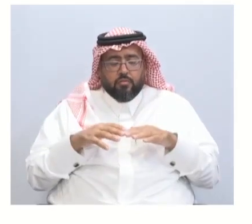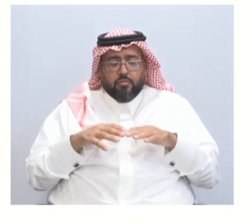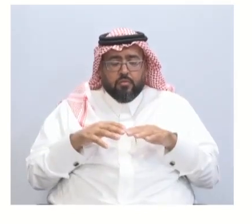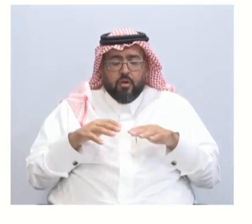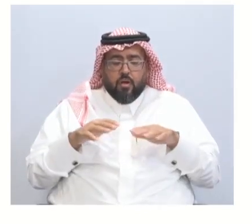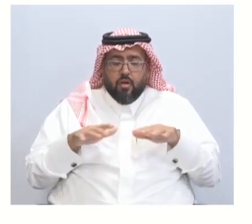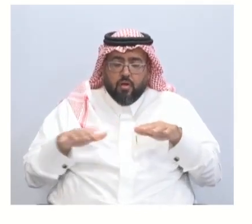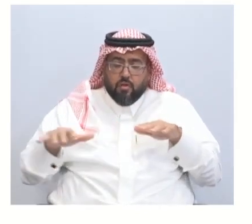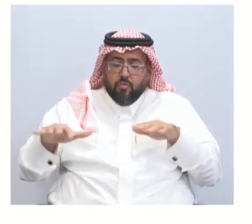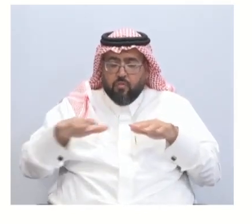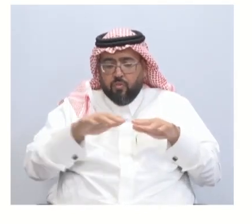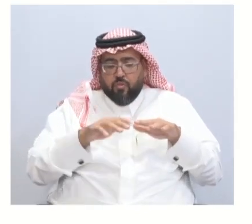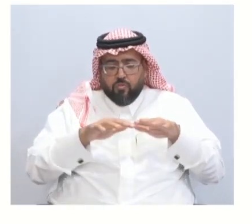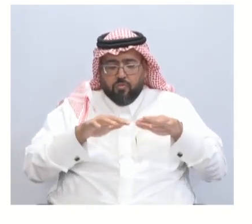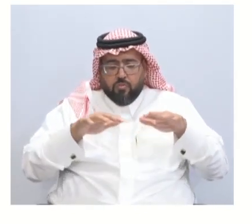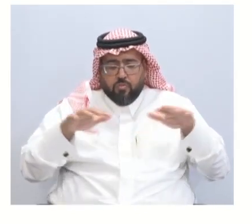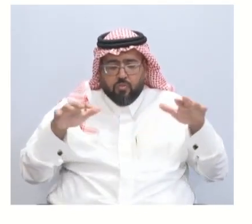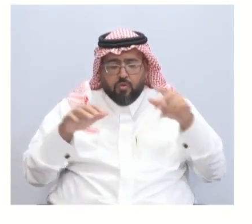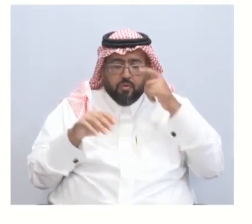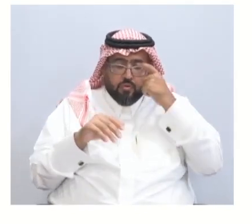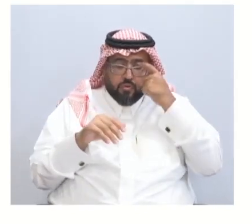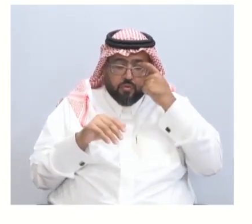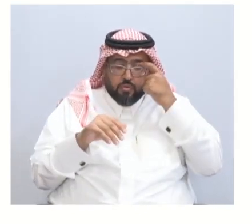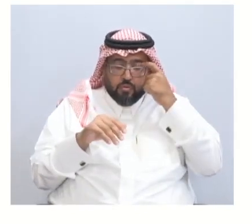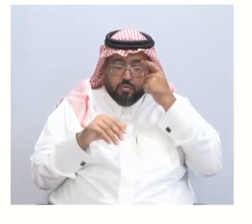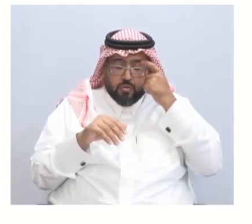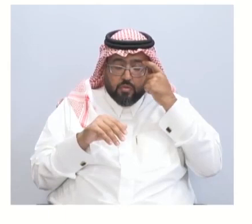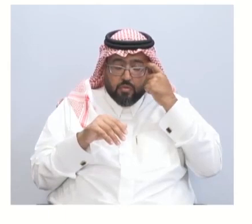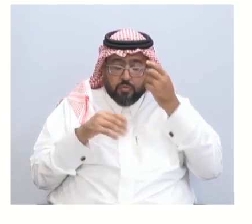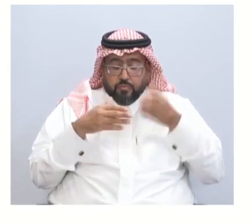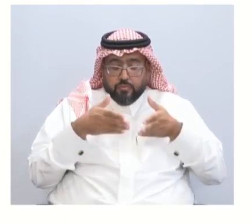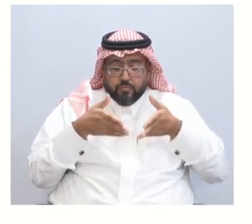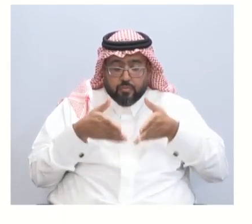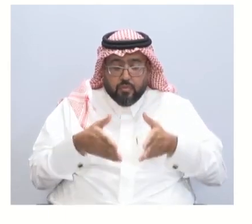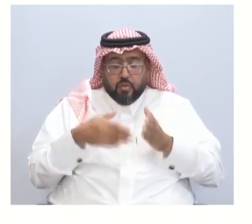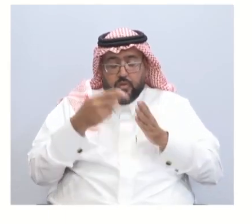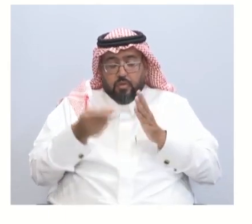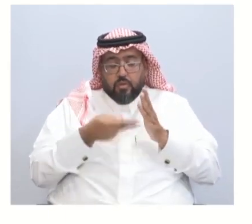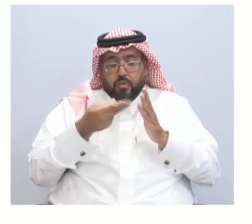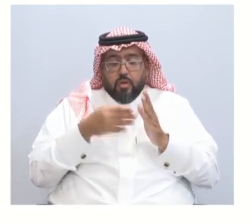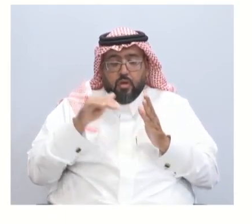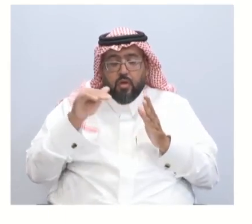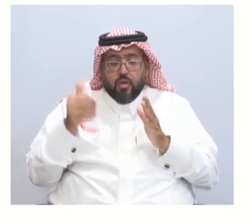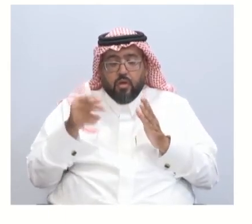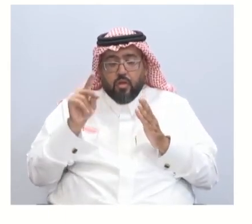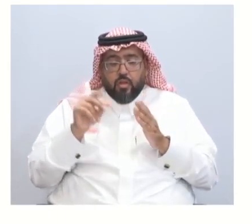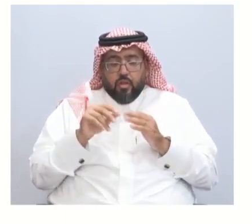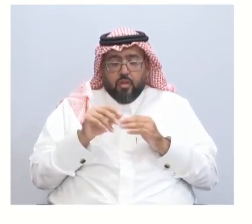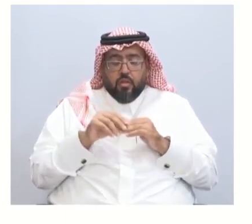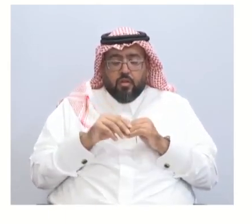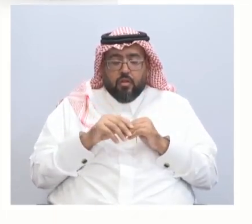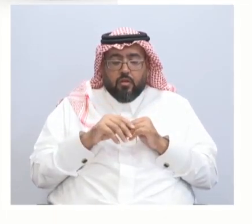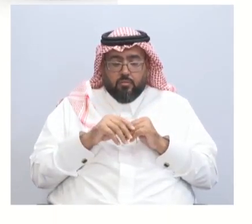تحديدا في توسع قاع المحيط عن طريق او من خلال رسم خرائط لقاع